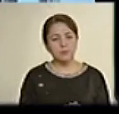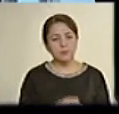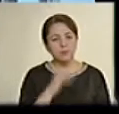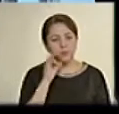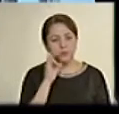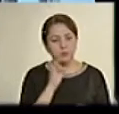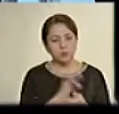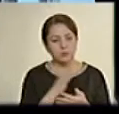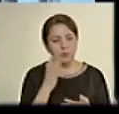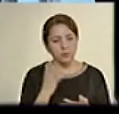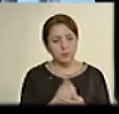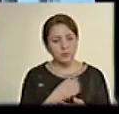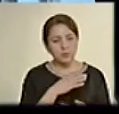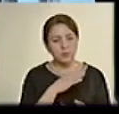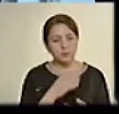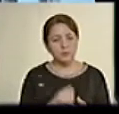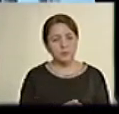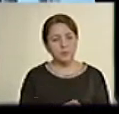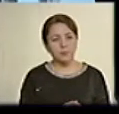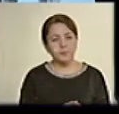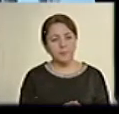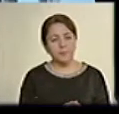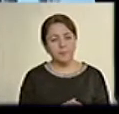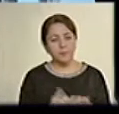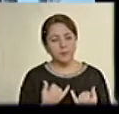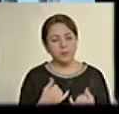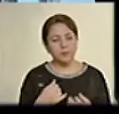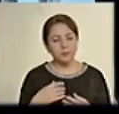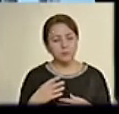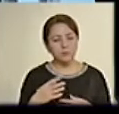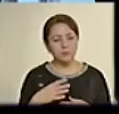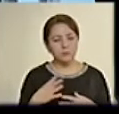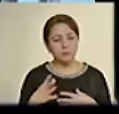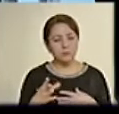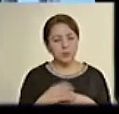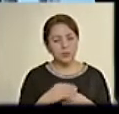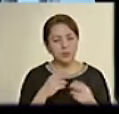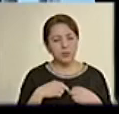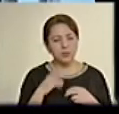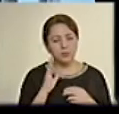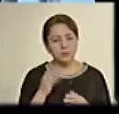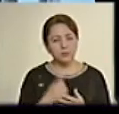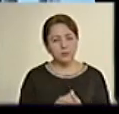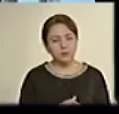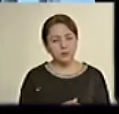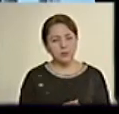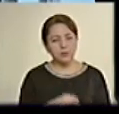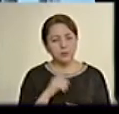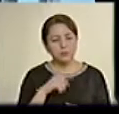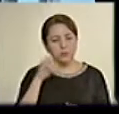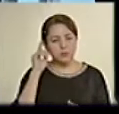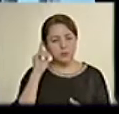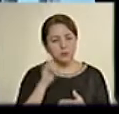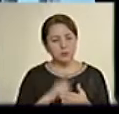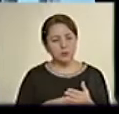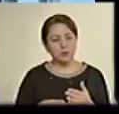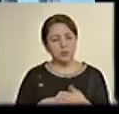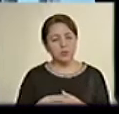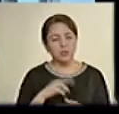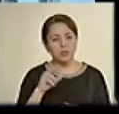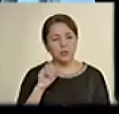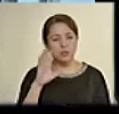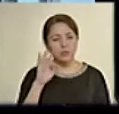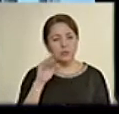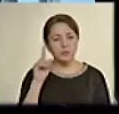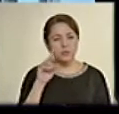Javoblarni topib oldingizmi? Keling, ularni bir tekshirib ko'ramiz. Demak, bunday ishonchli, mas'uliyatli lavozim